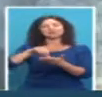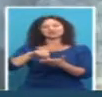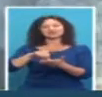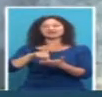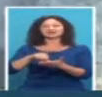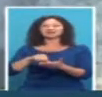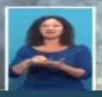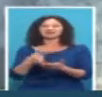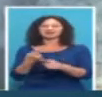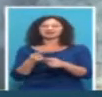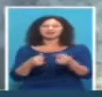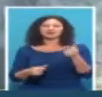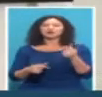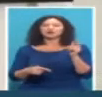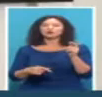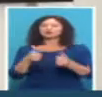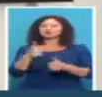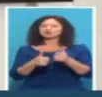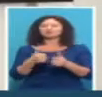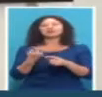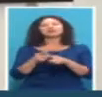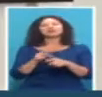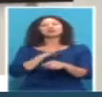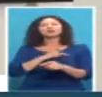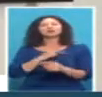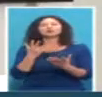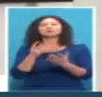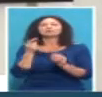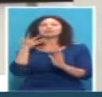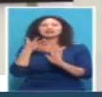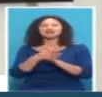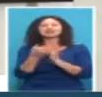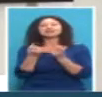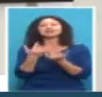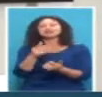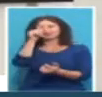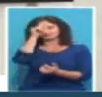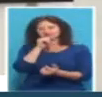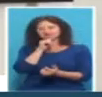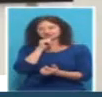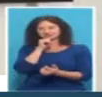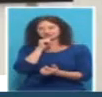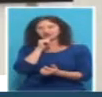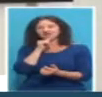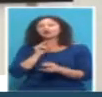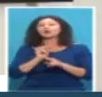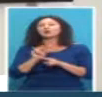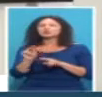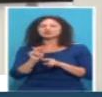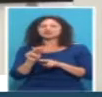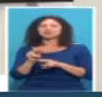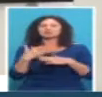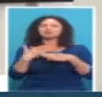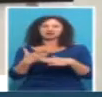На эту работу я потратила несколько месяцев. Куратор мне подсказывал, как правильно ее выполнять, помогал мне